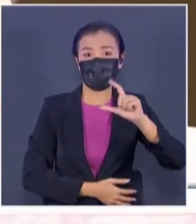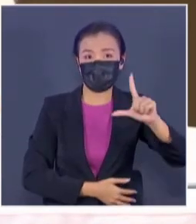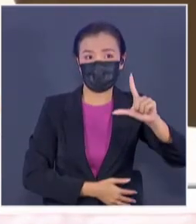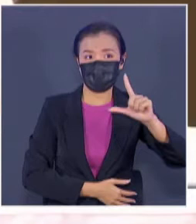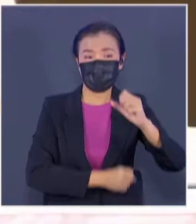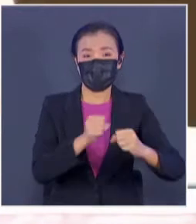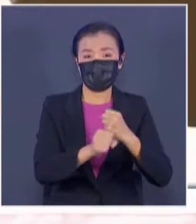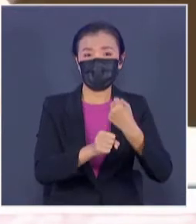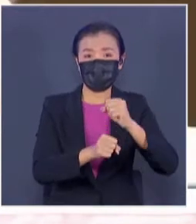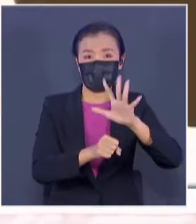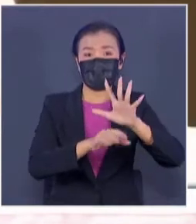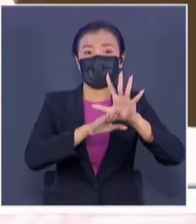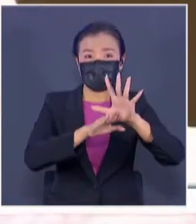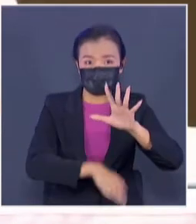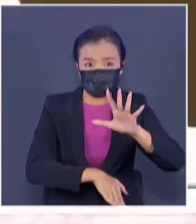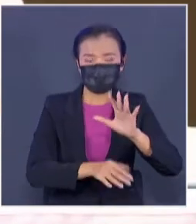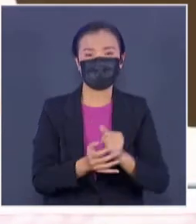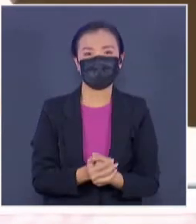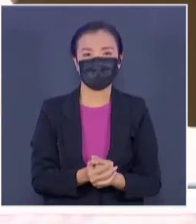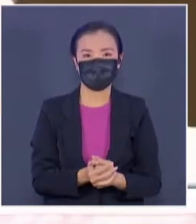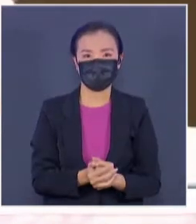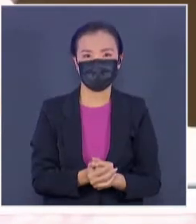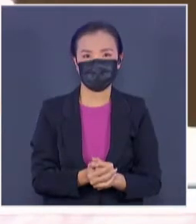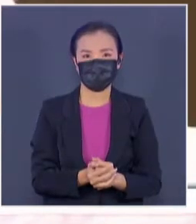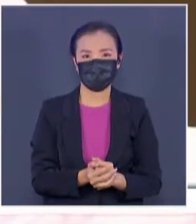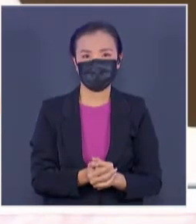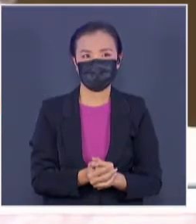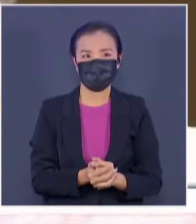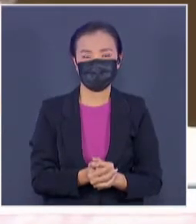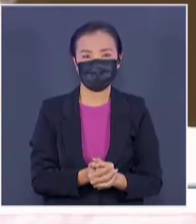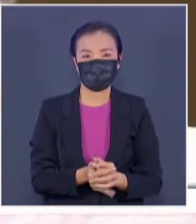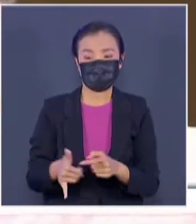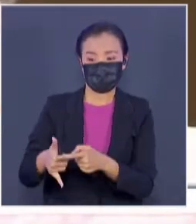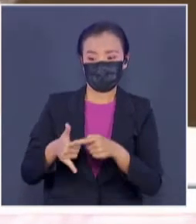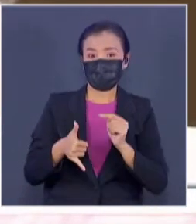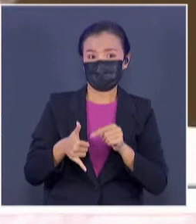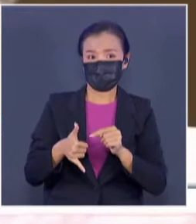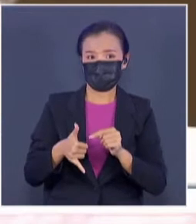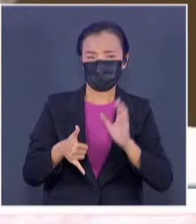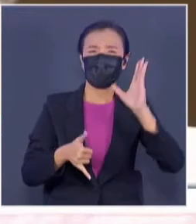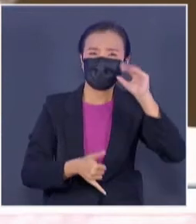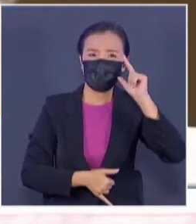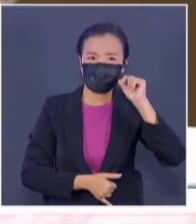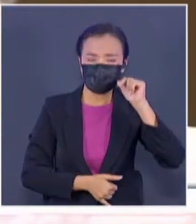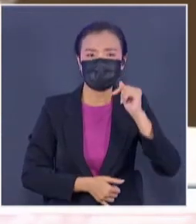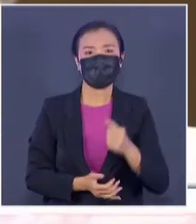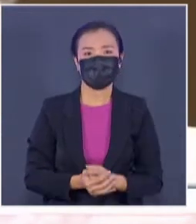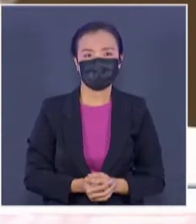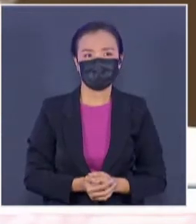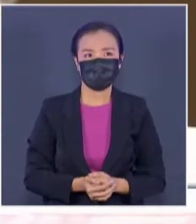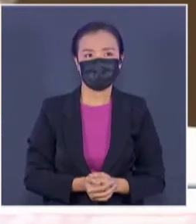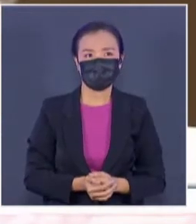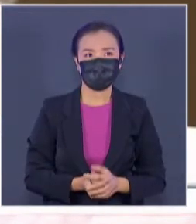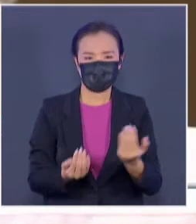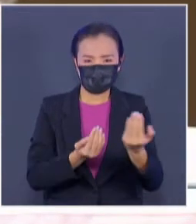ายุต่ำกว่า15ปีเป็นเครื่องมือเพราะฉะนั้นผู้ปกครองครับดู